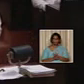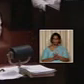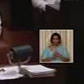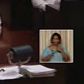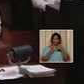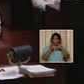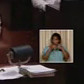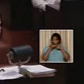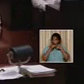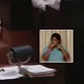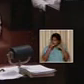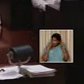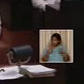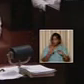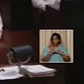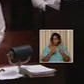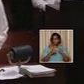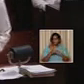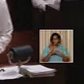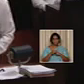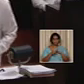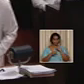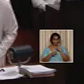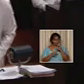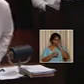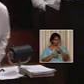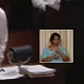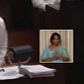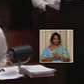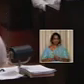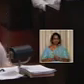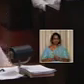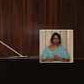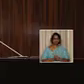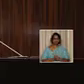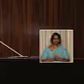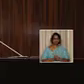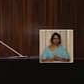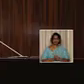දුන්නන් පස්සේ මම ඒ ප්‍රශ්නේ ඉදිරිපත් කරන්න මට අවසරය ලබා දෙන්න. ස්තුතියි.